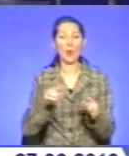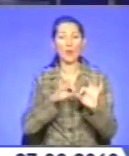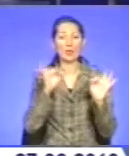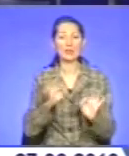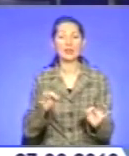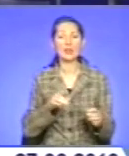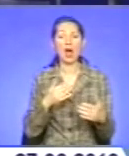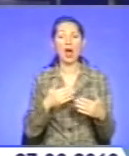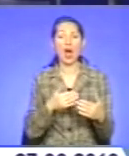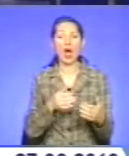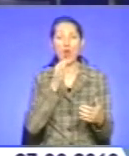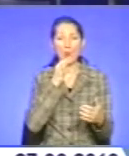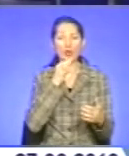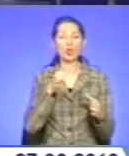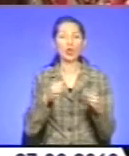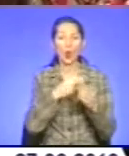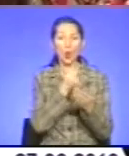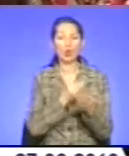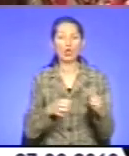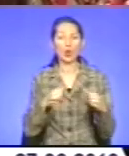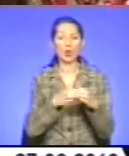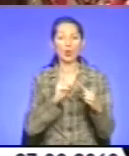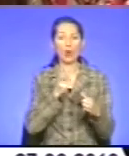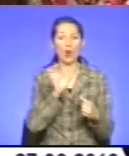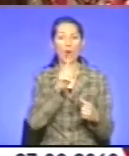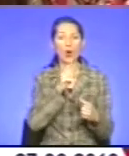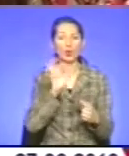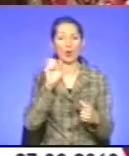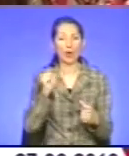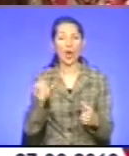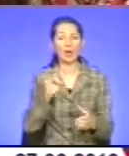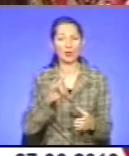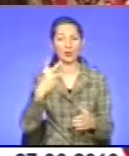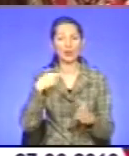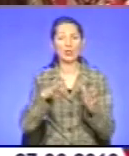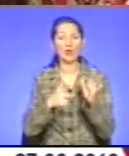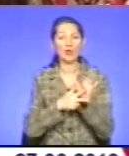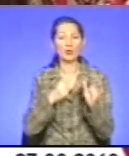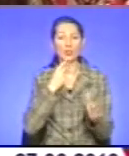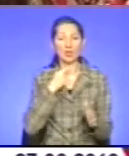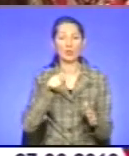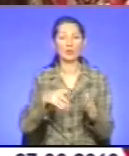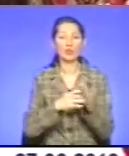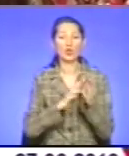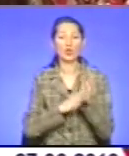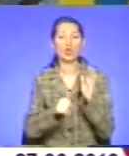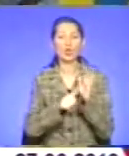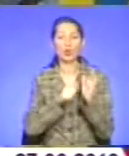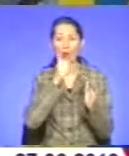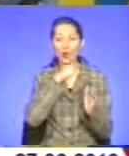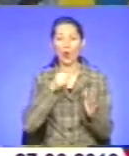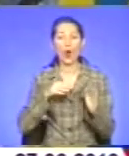колективів Козівського району. 28 червня 1996 року Верховна Рада